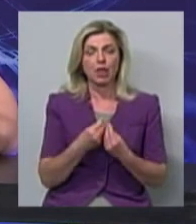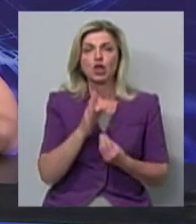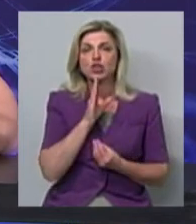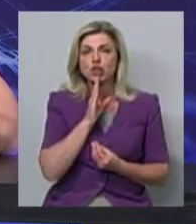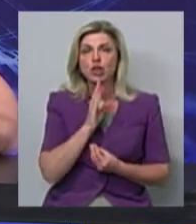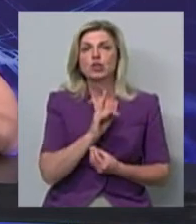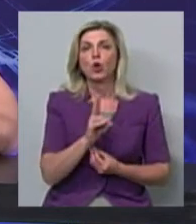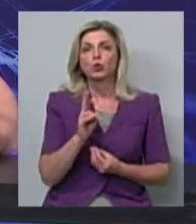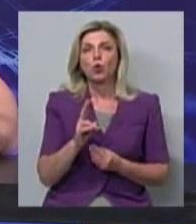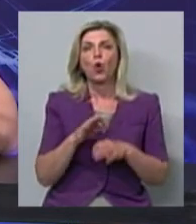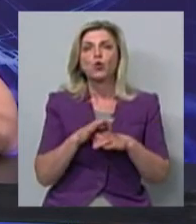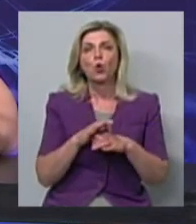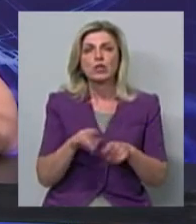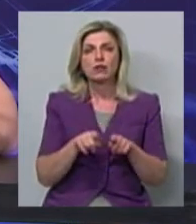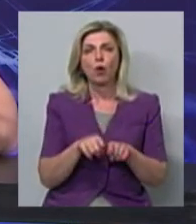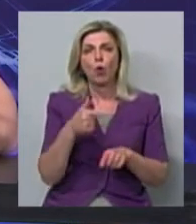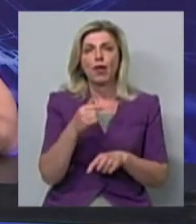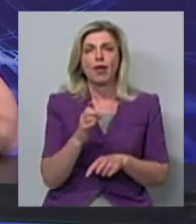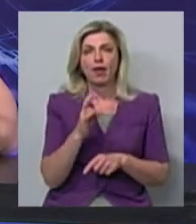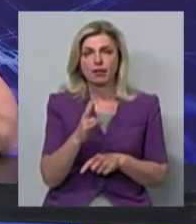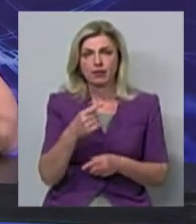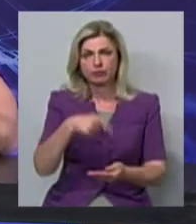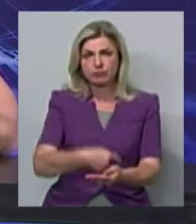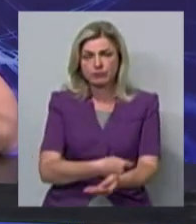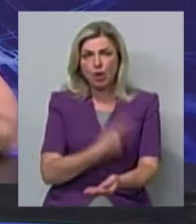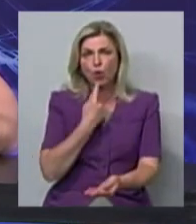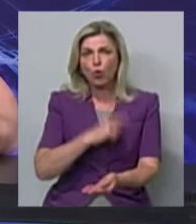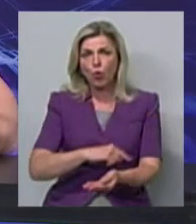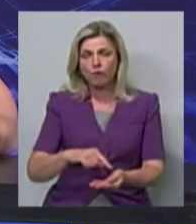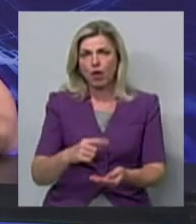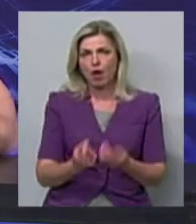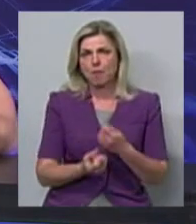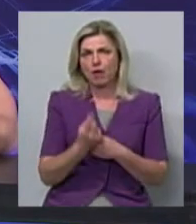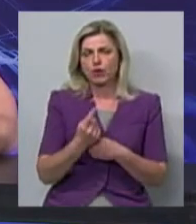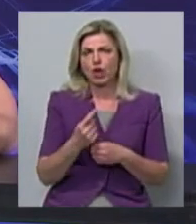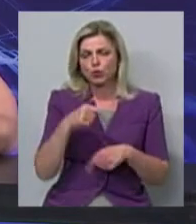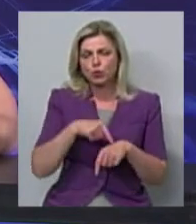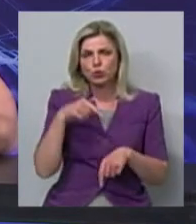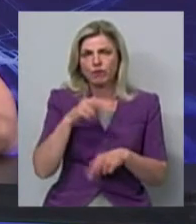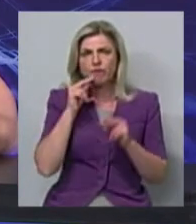носителем этого гена, начинается даже какие-то чувства вины, что она